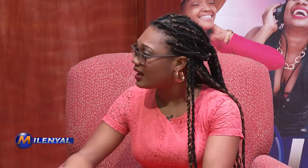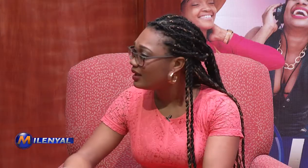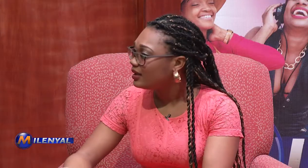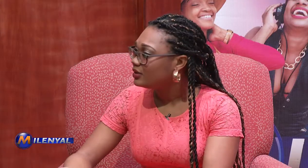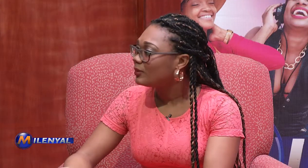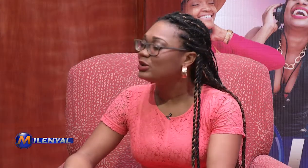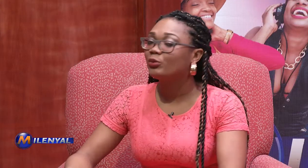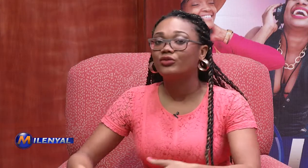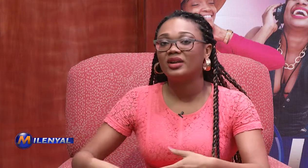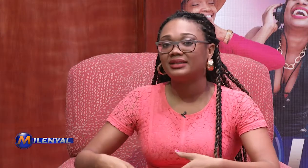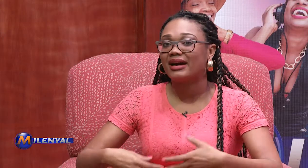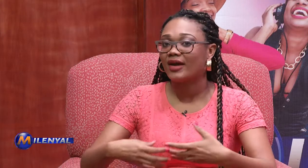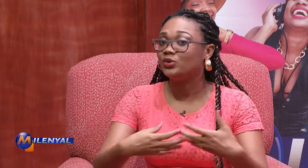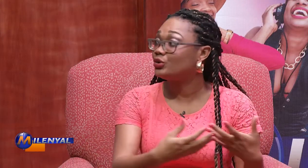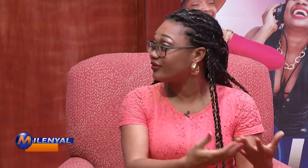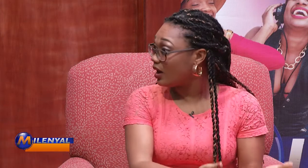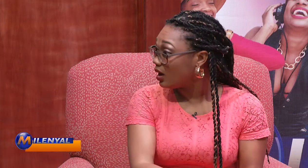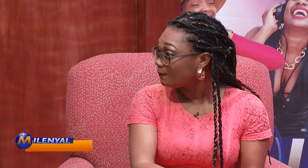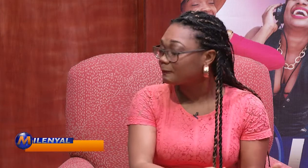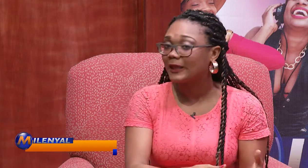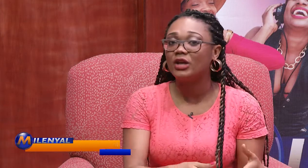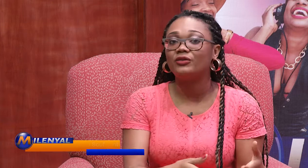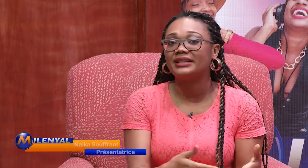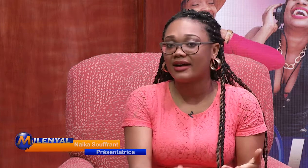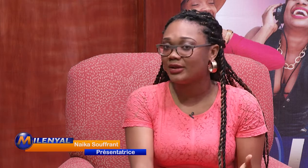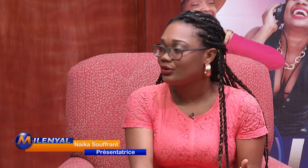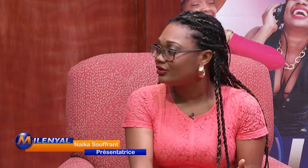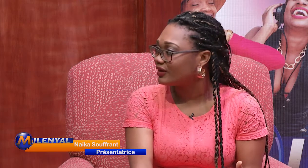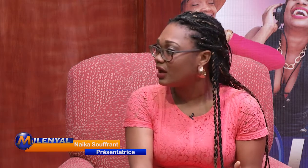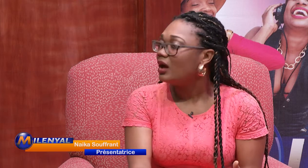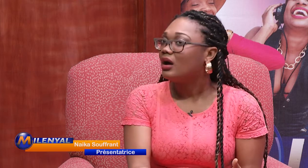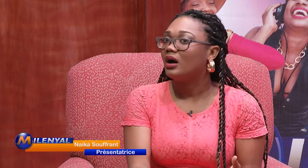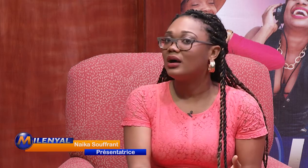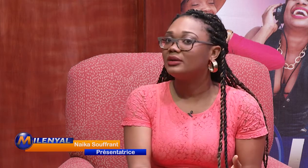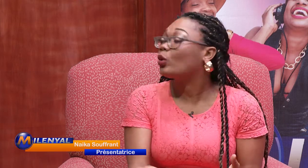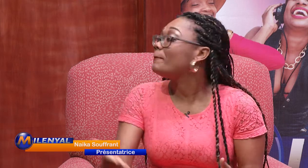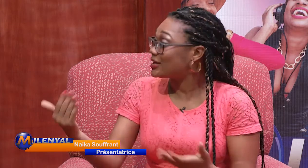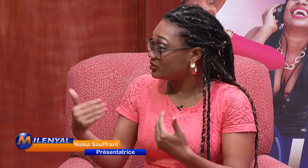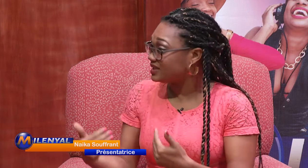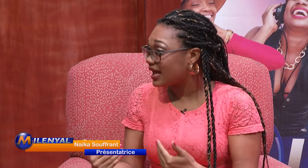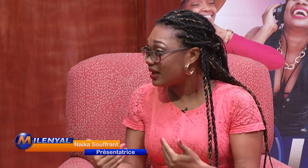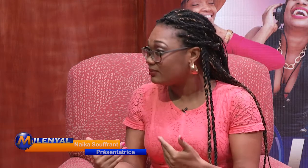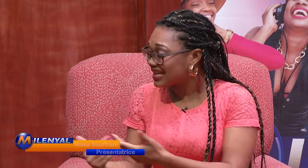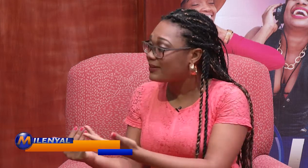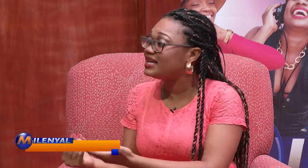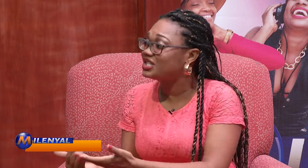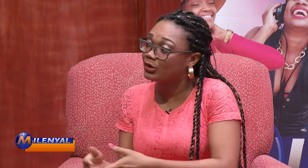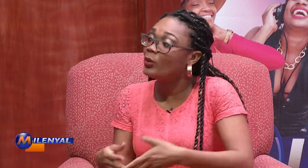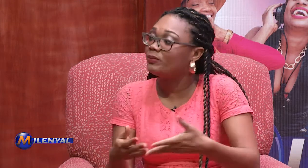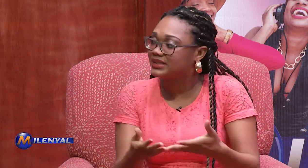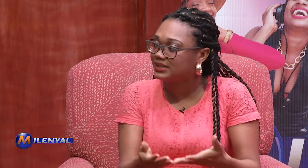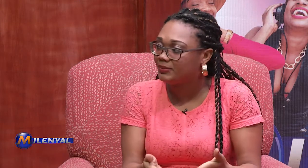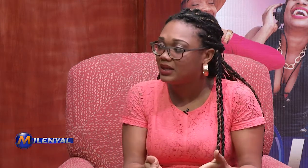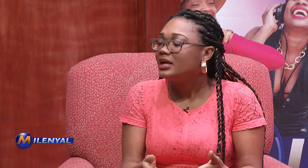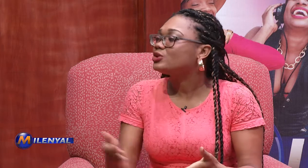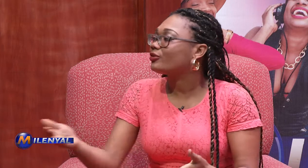visa yo mandé nous pour nous voyer travailler nous devant et là nous voyer travailler nous devant nous connait pas jeune visa mais ça qui pas dérange c'est que au moins